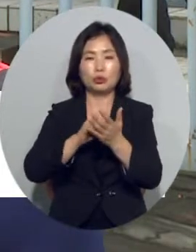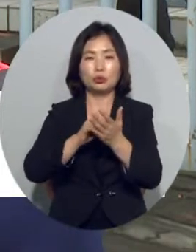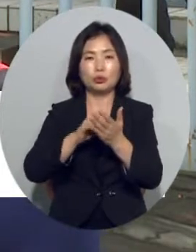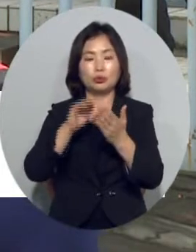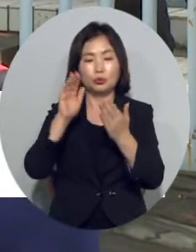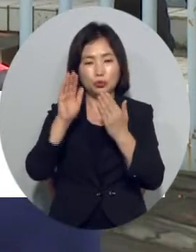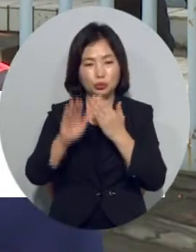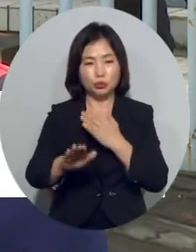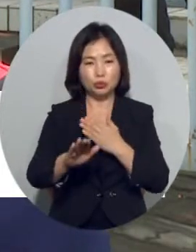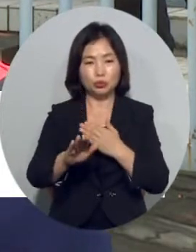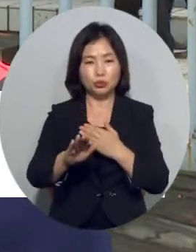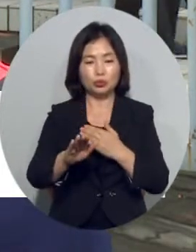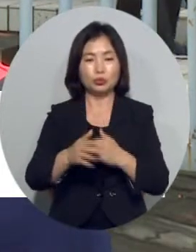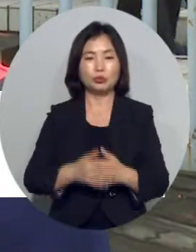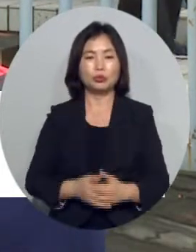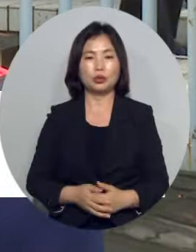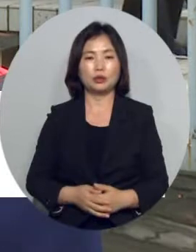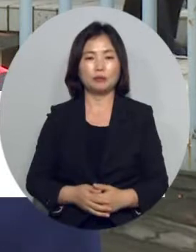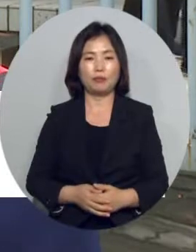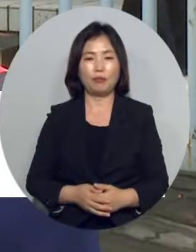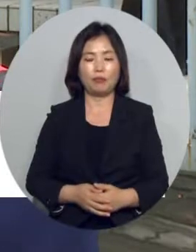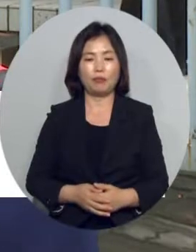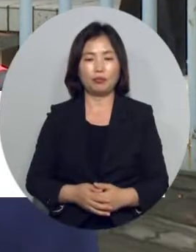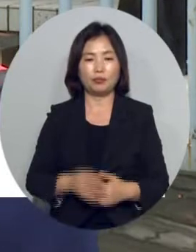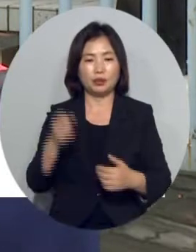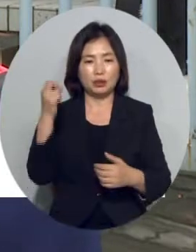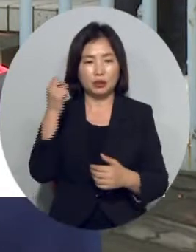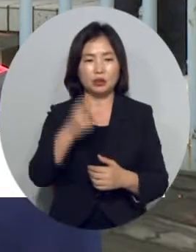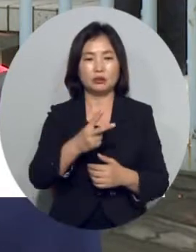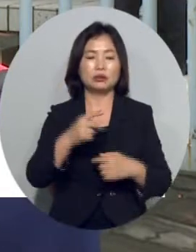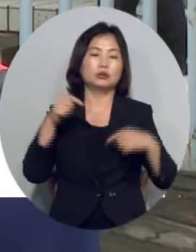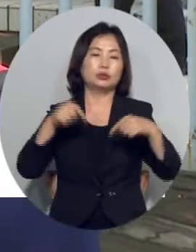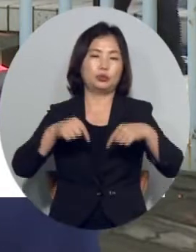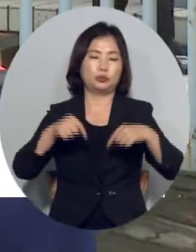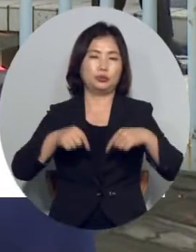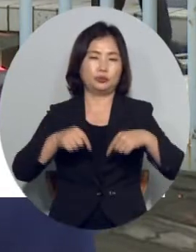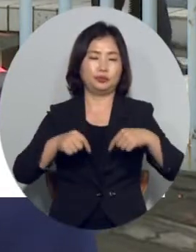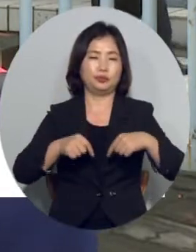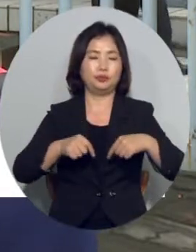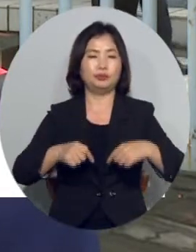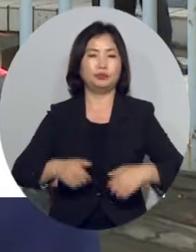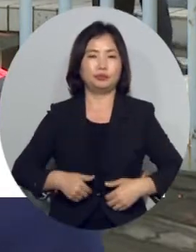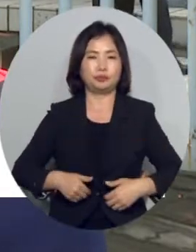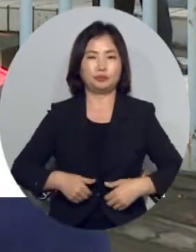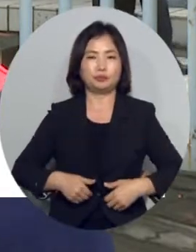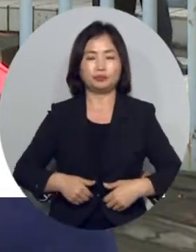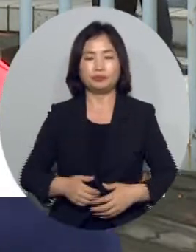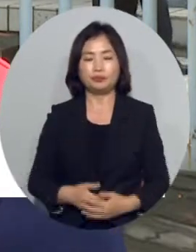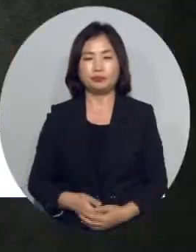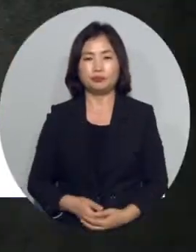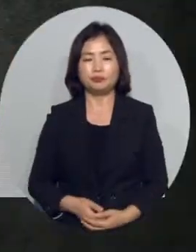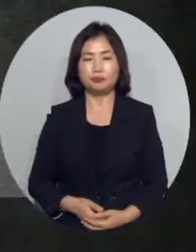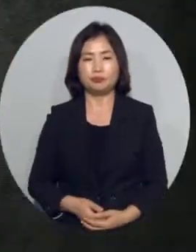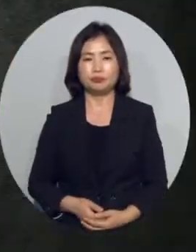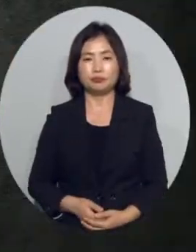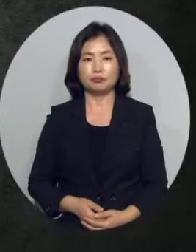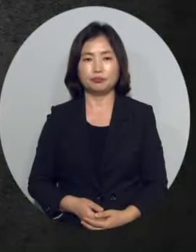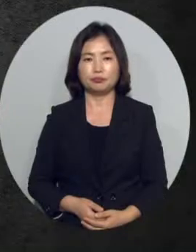같은 토론을 한 한 후에 다시 이 논의를 해야 된다고 생각합니다